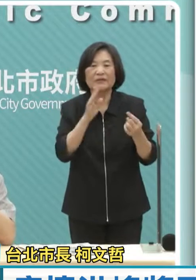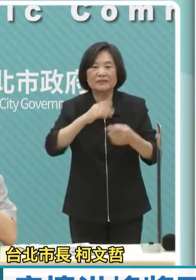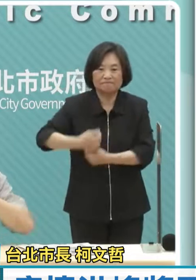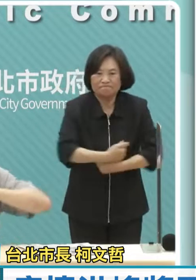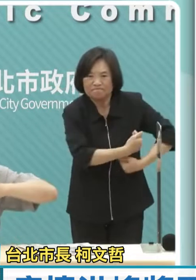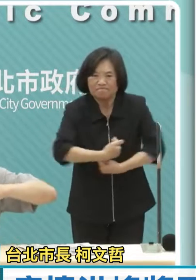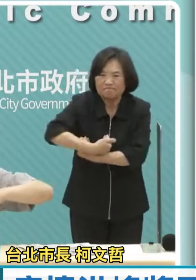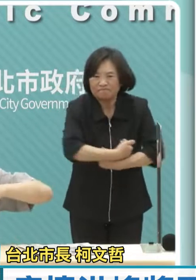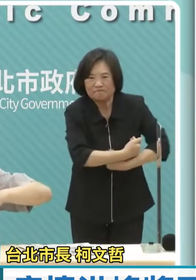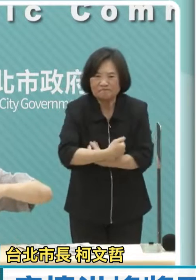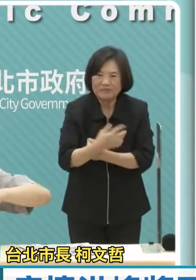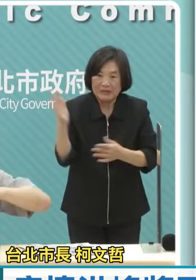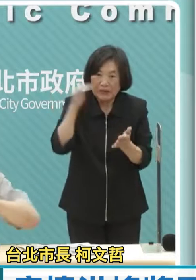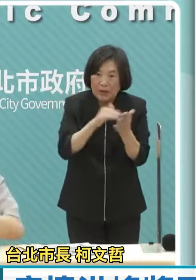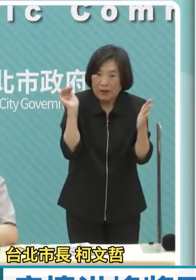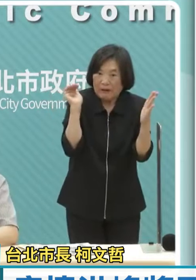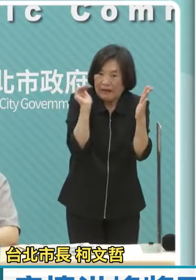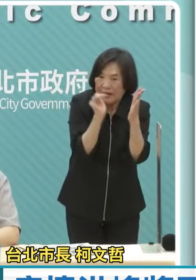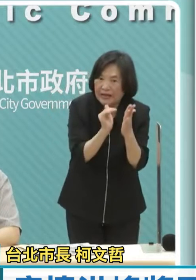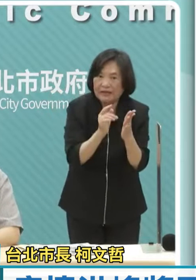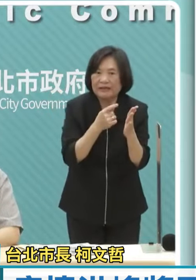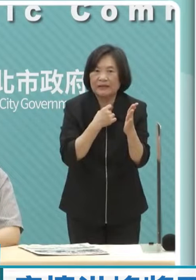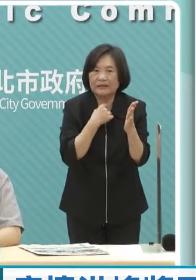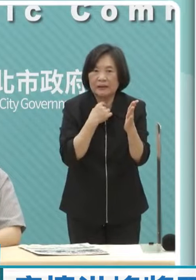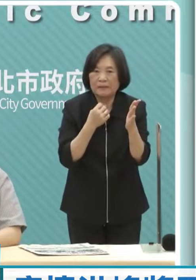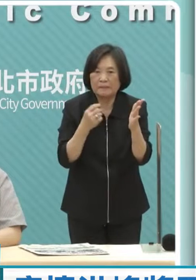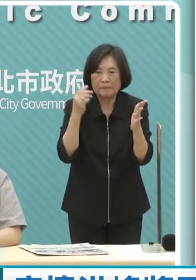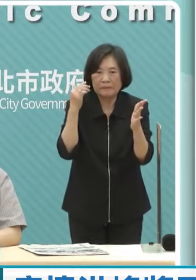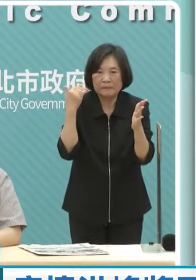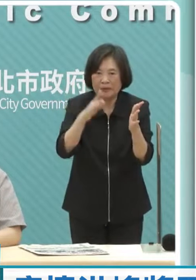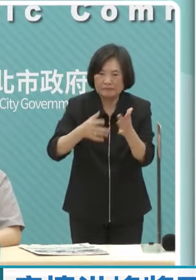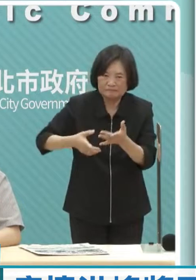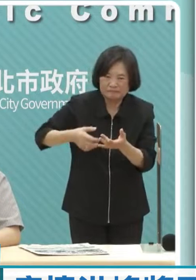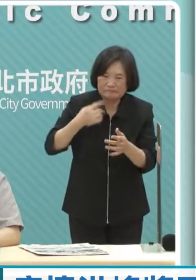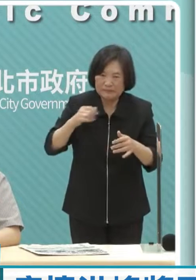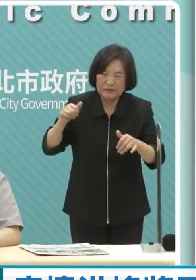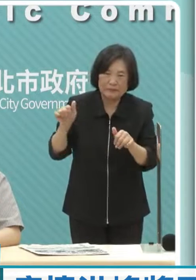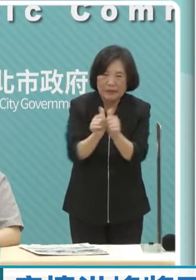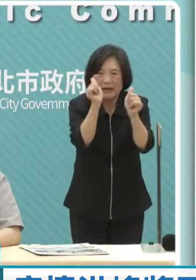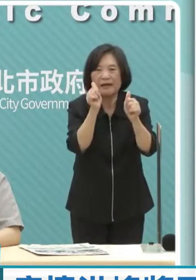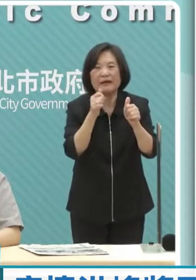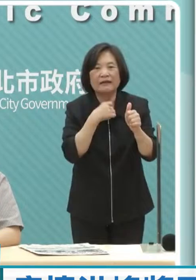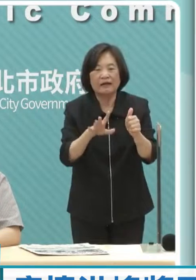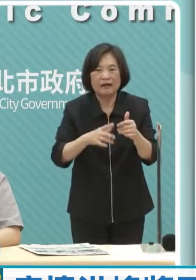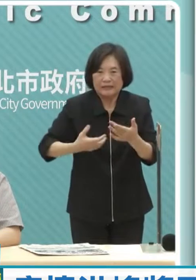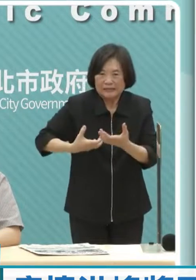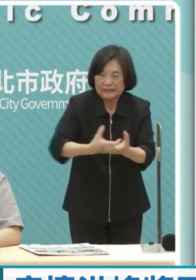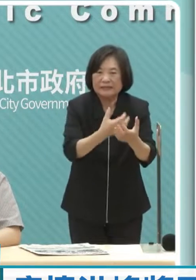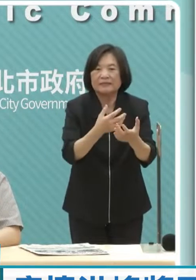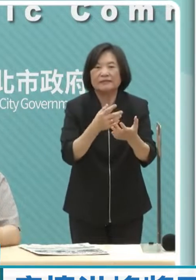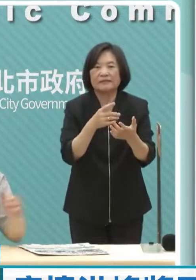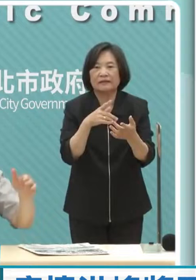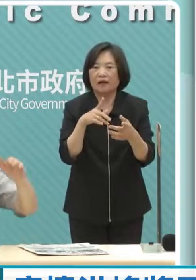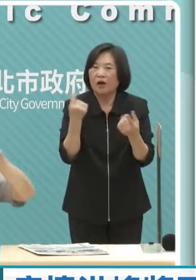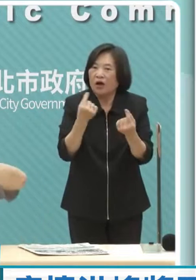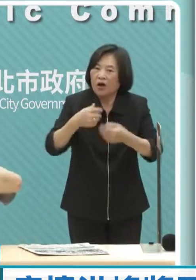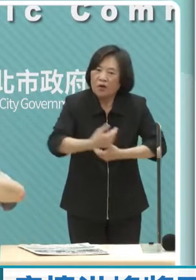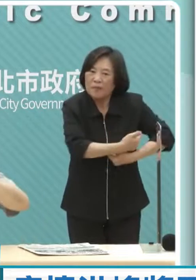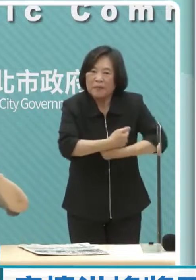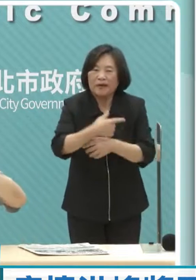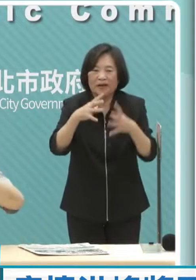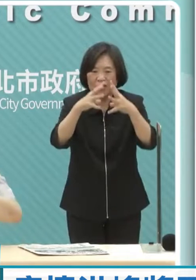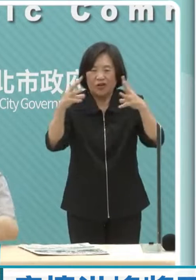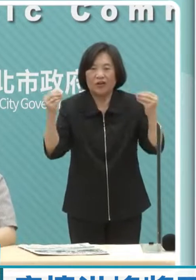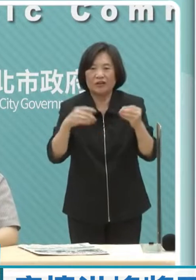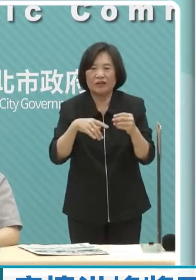道哦，最后那个要要准备撞击了，就下个礼拜。啊，撑得过去的，轰